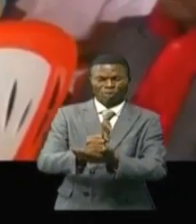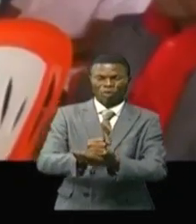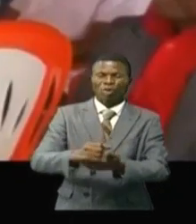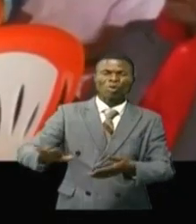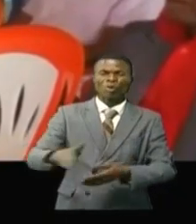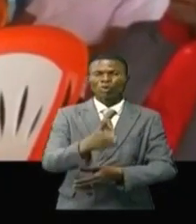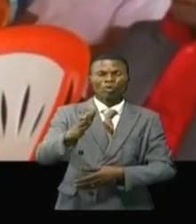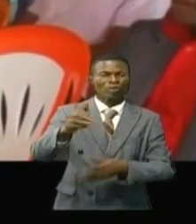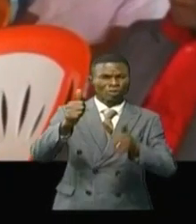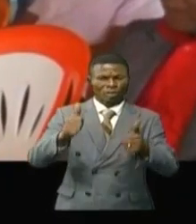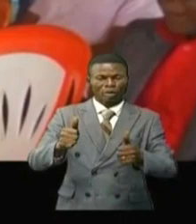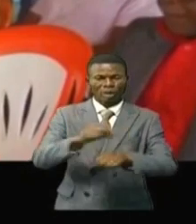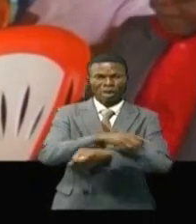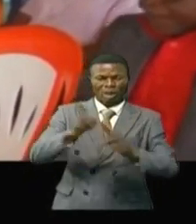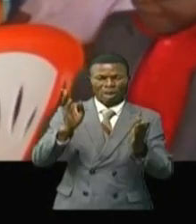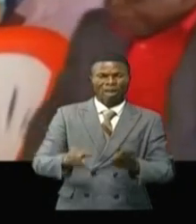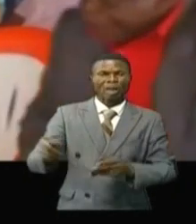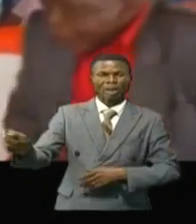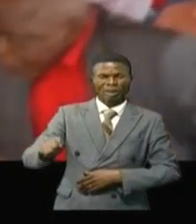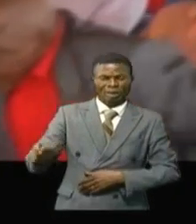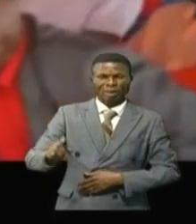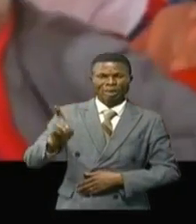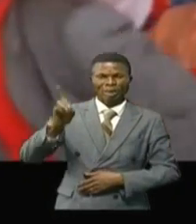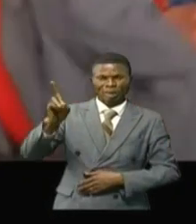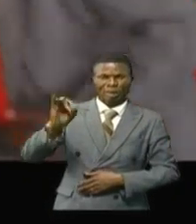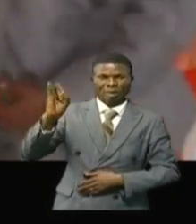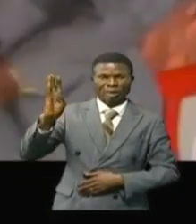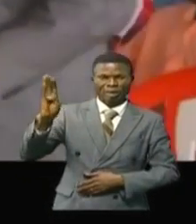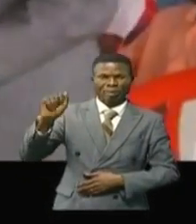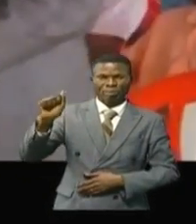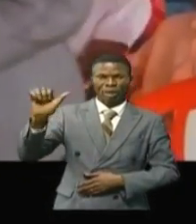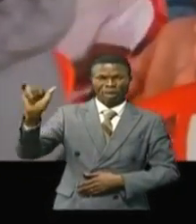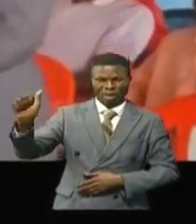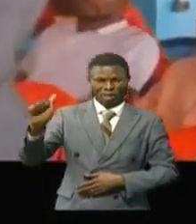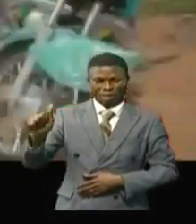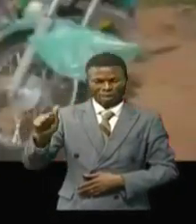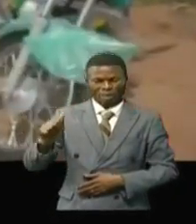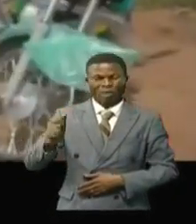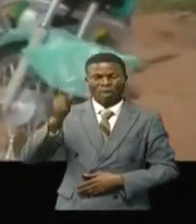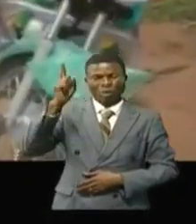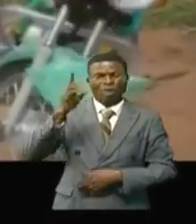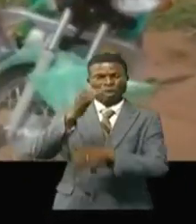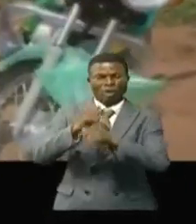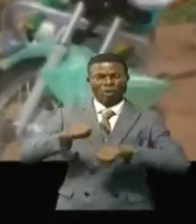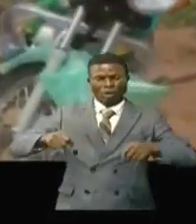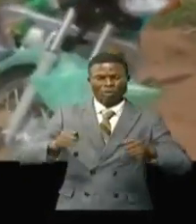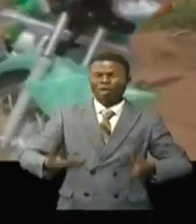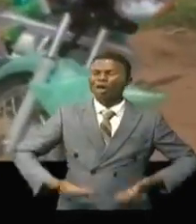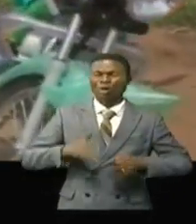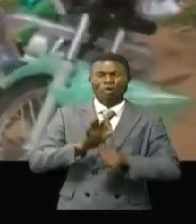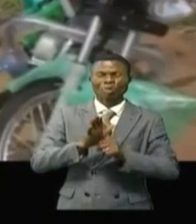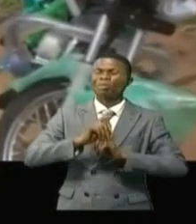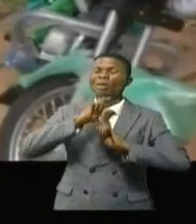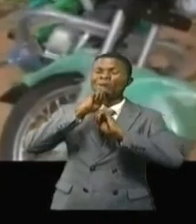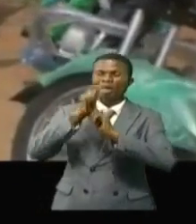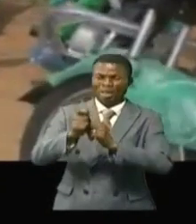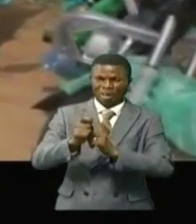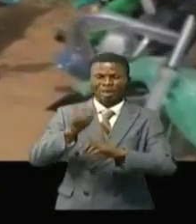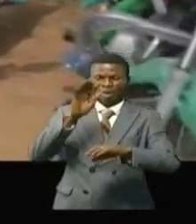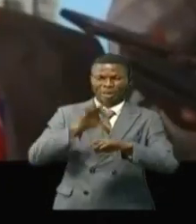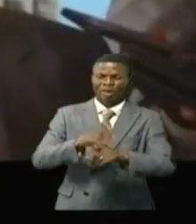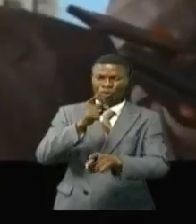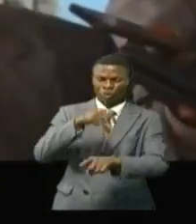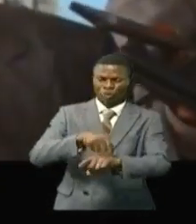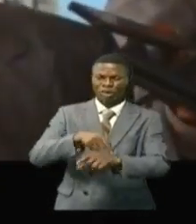mobilité. L'administrateur du territoire de Dibaya, M. Bertin Kabongo, l'un des bénéficiaires, a salué cette dotation qui tombe à point